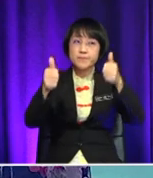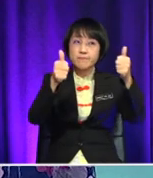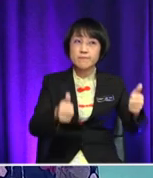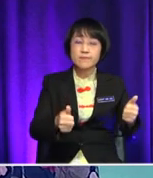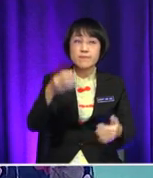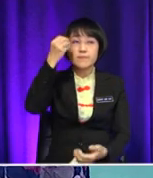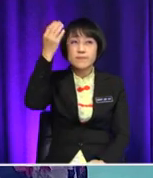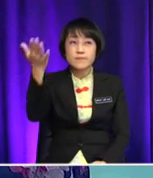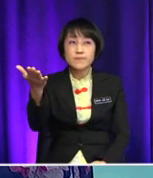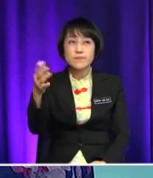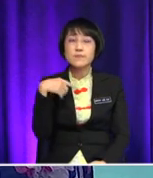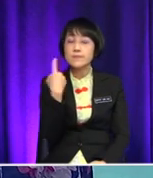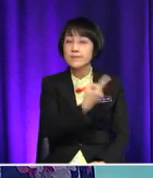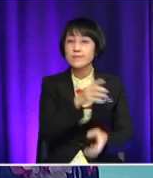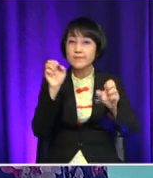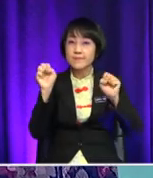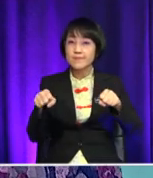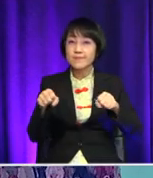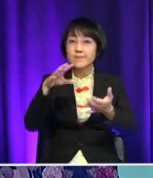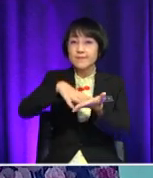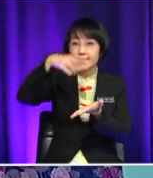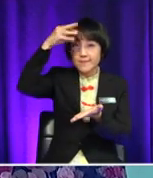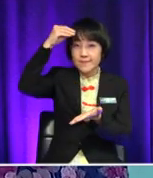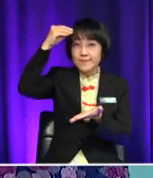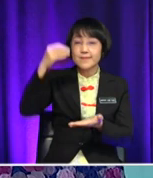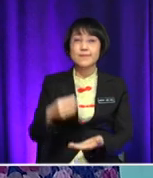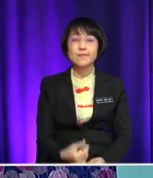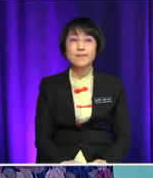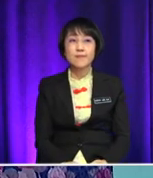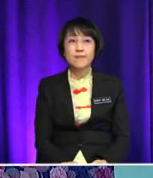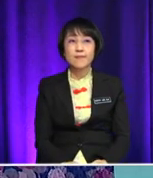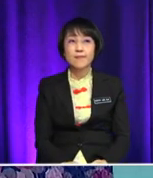yang kita boleh contohin Oke seterusnya